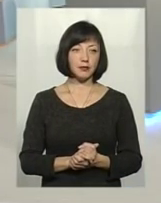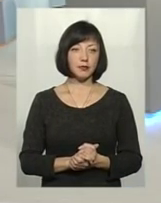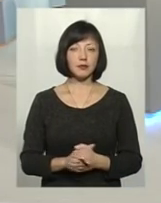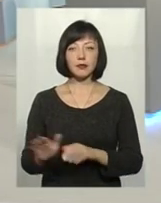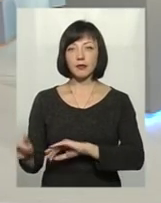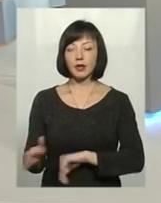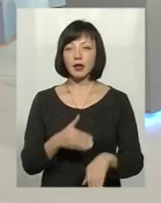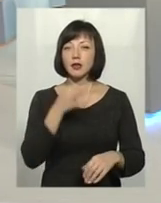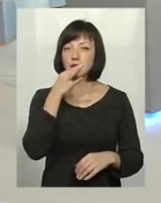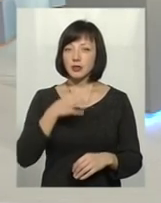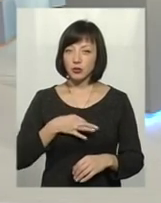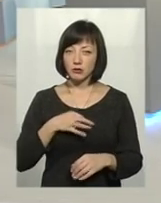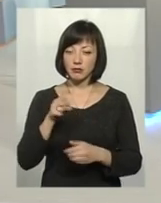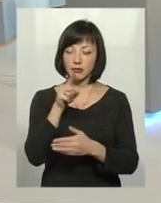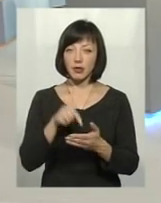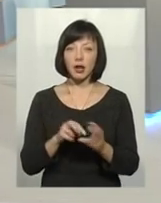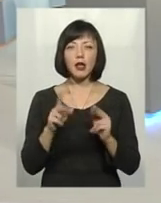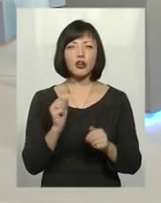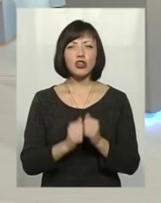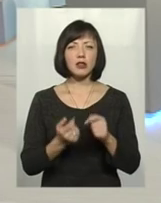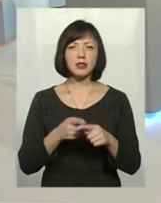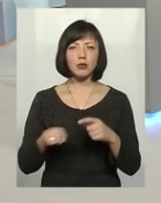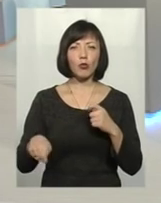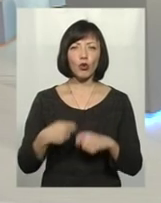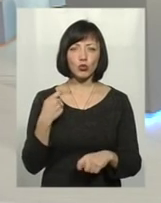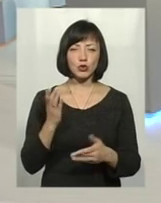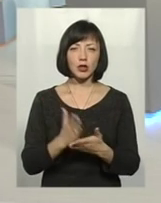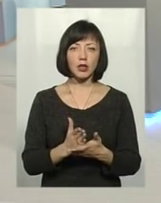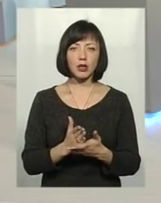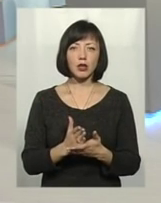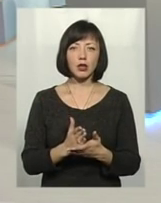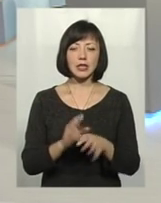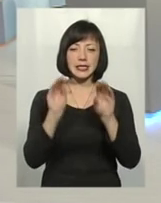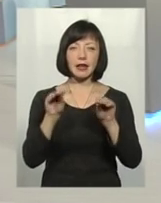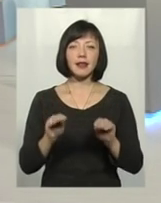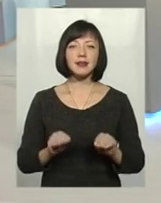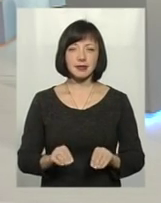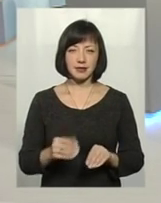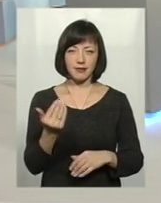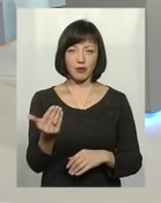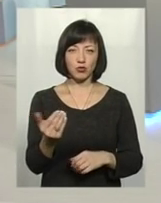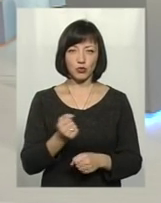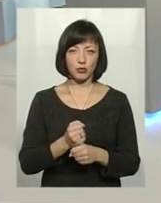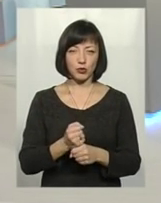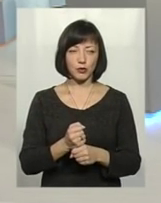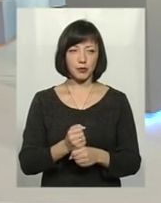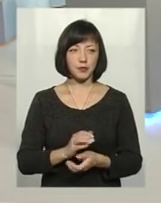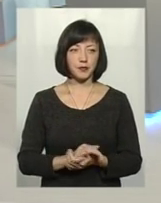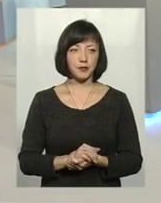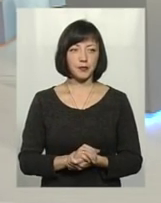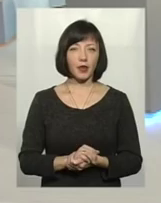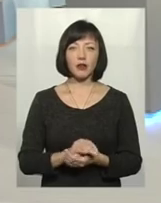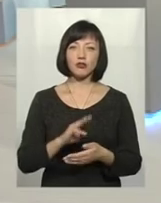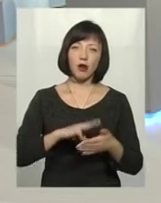як часто саме ці порушення фігурують у статистиці тих самих